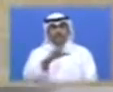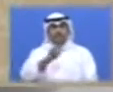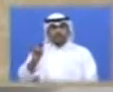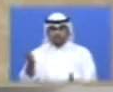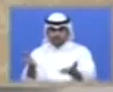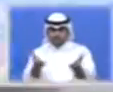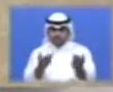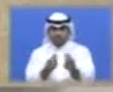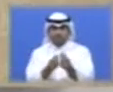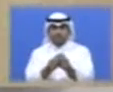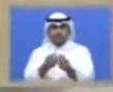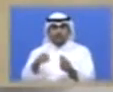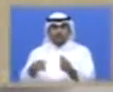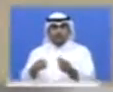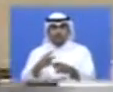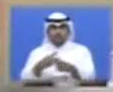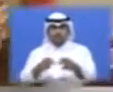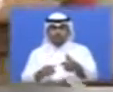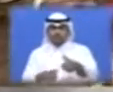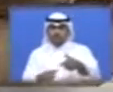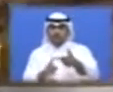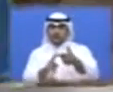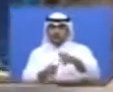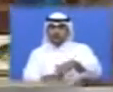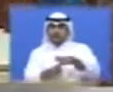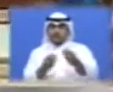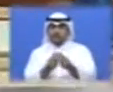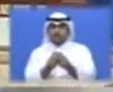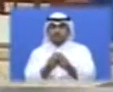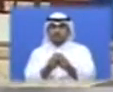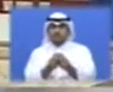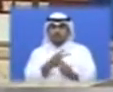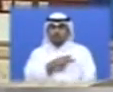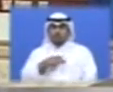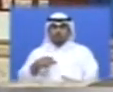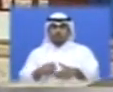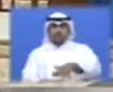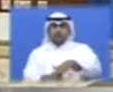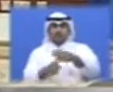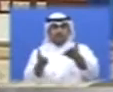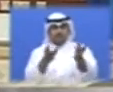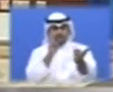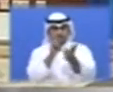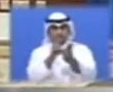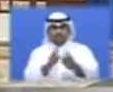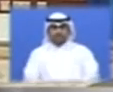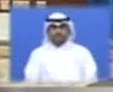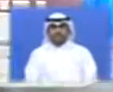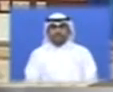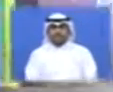واستقبل سموه حفظه الله بقصر بيان صباح اليوم سمو الشيخ جابر المبارك الحامد الصباح رئيس مجلس الوزراء.